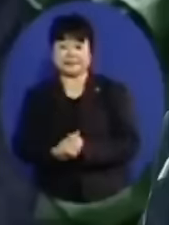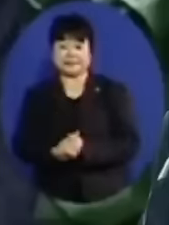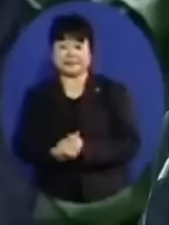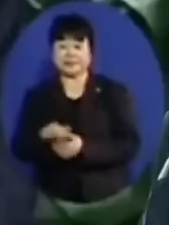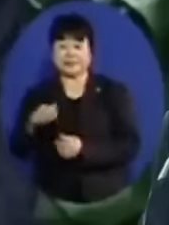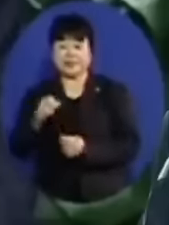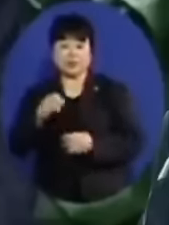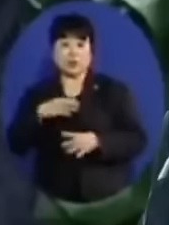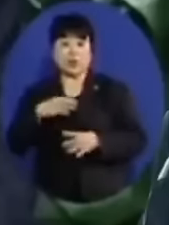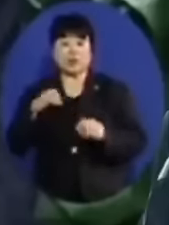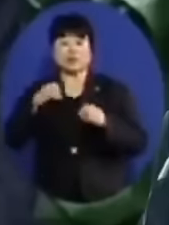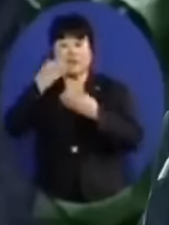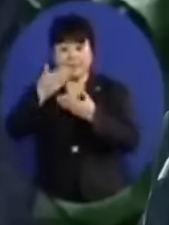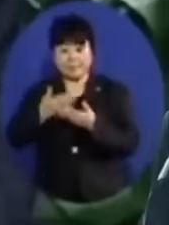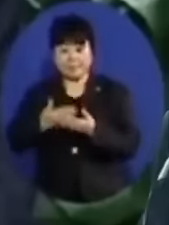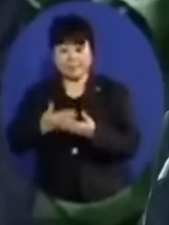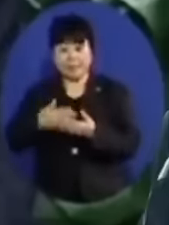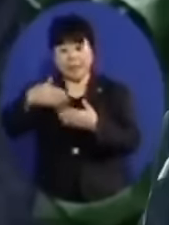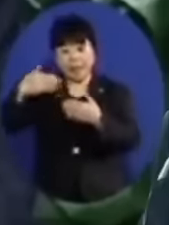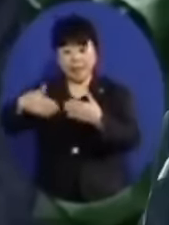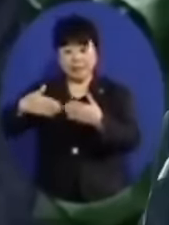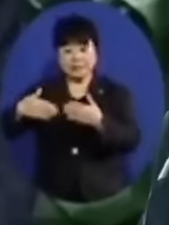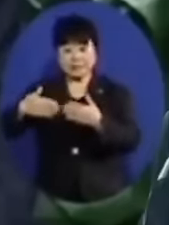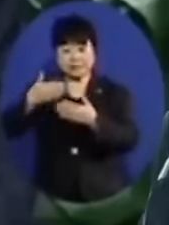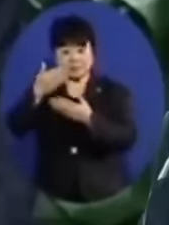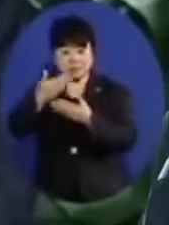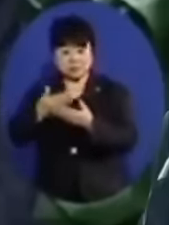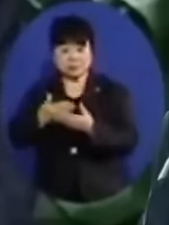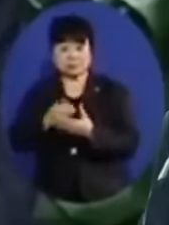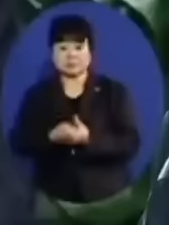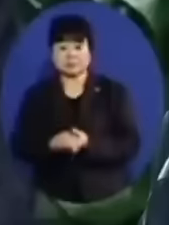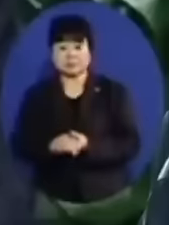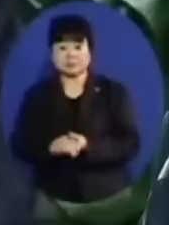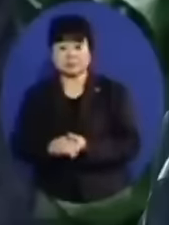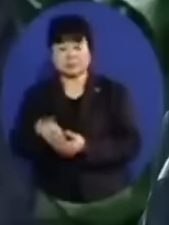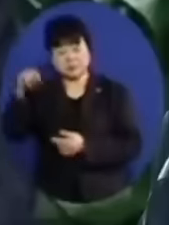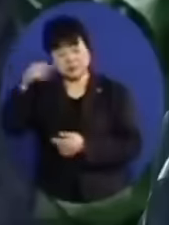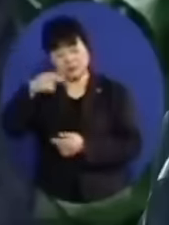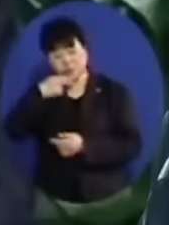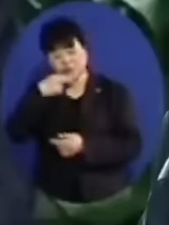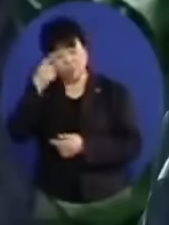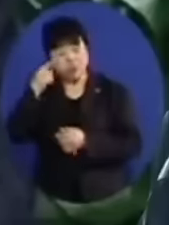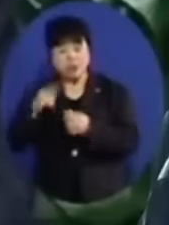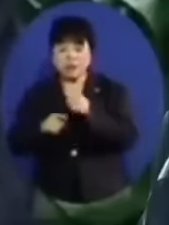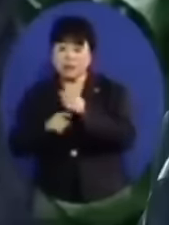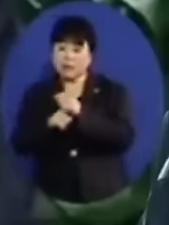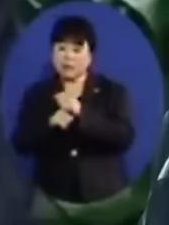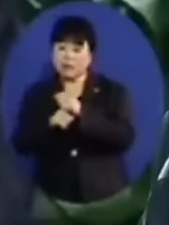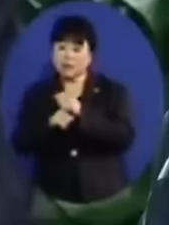놀랄만한 기도 응답을 주신 느낌이 없으니 왜 이랬습니까? 이게